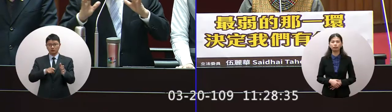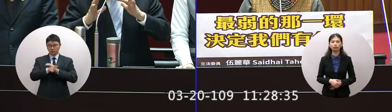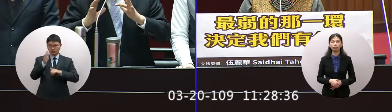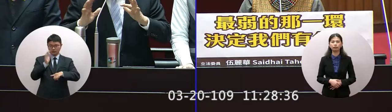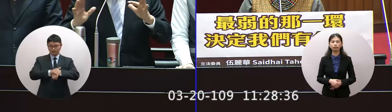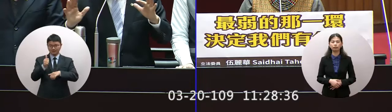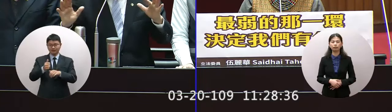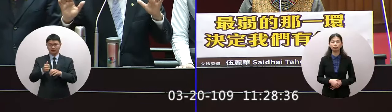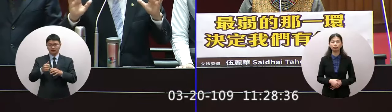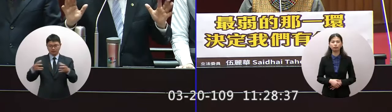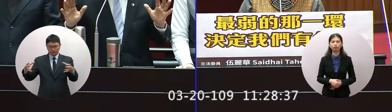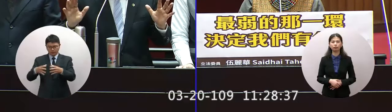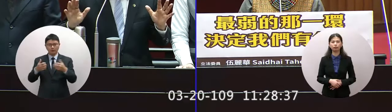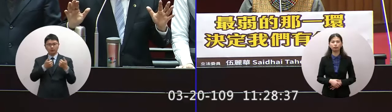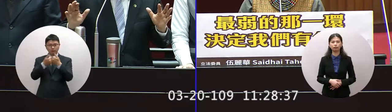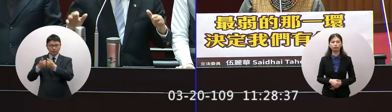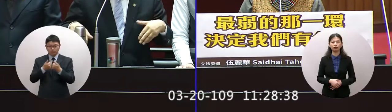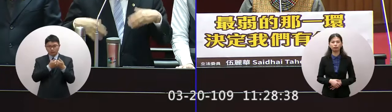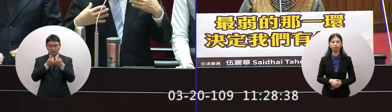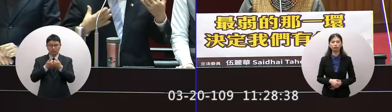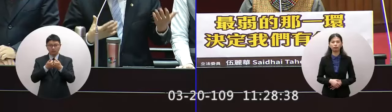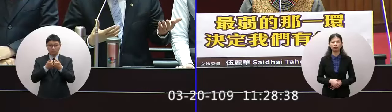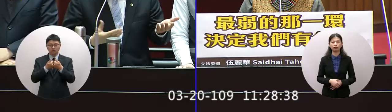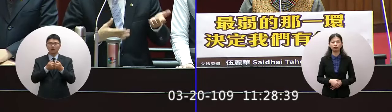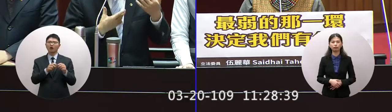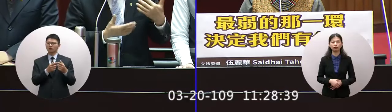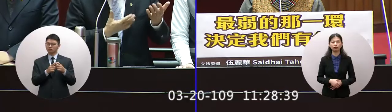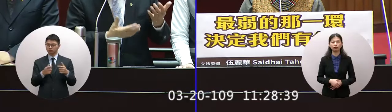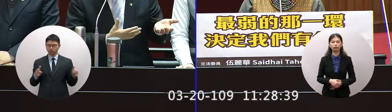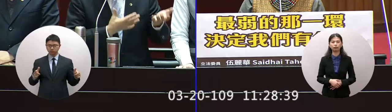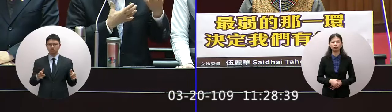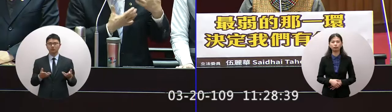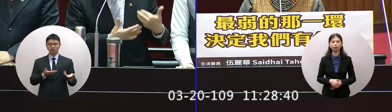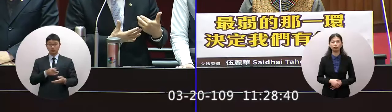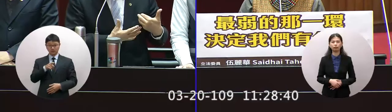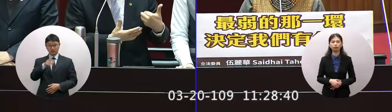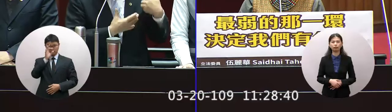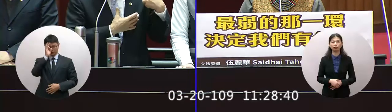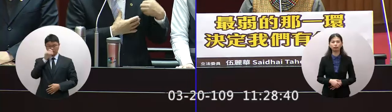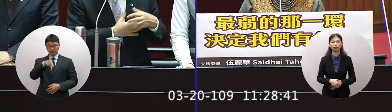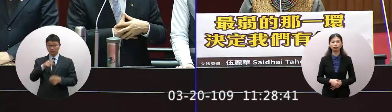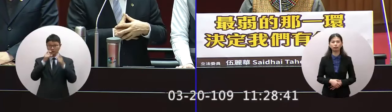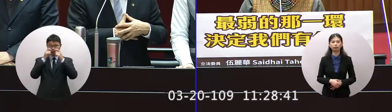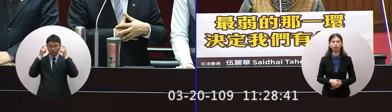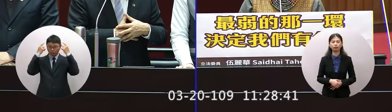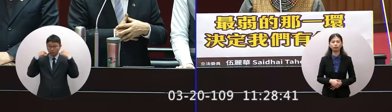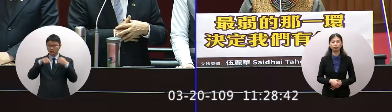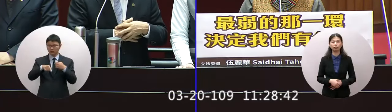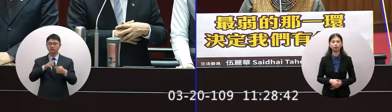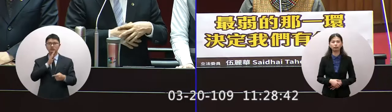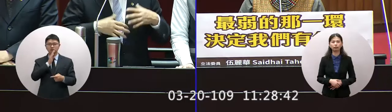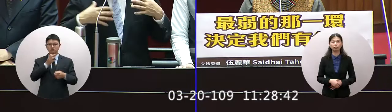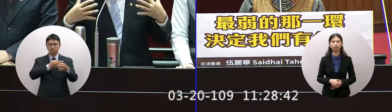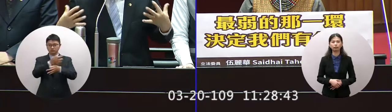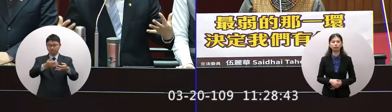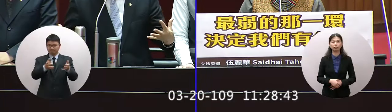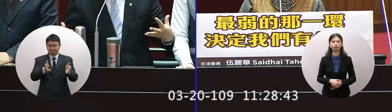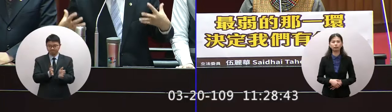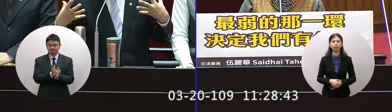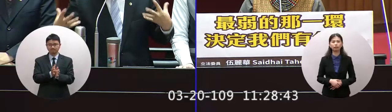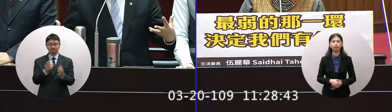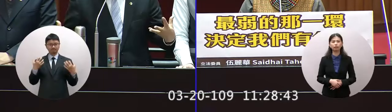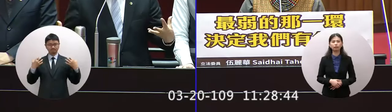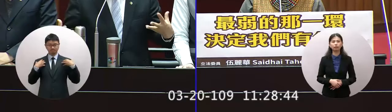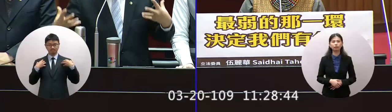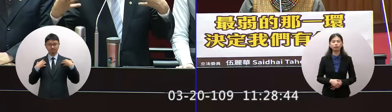议相关的各个方面，其实你看到有口罩，也是我们经济部长带